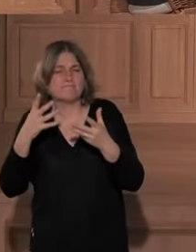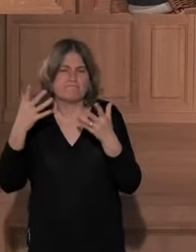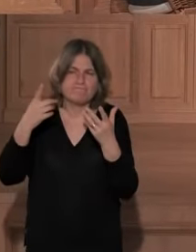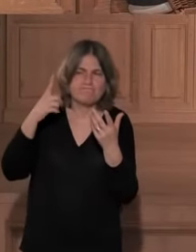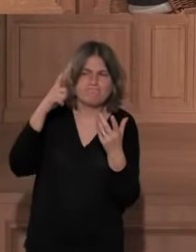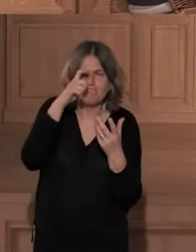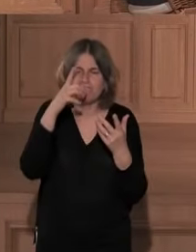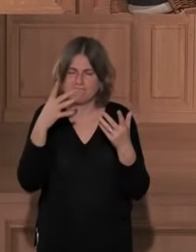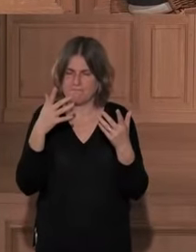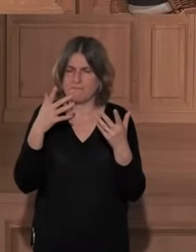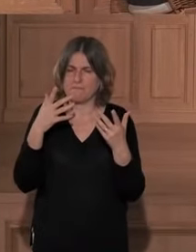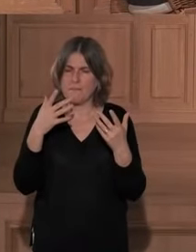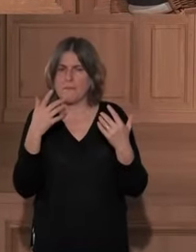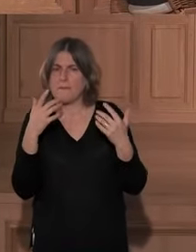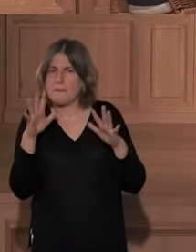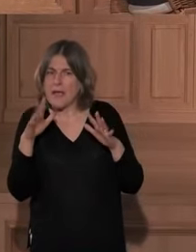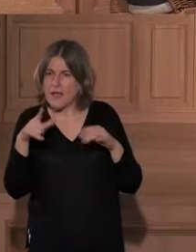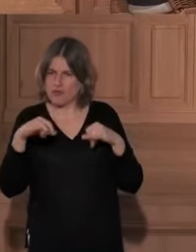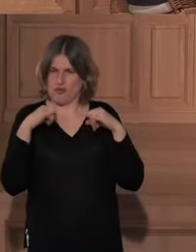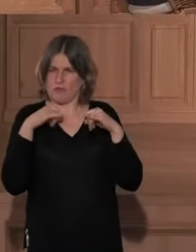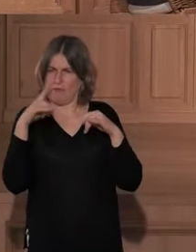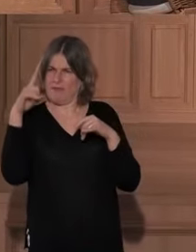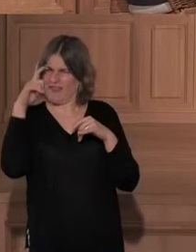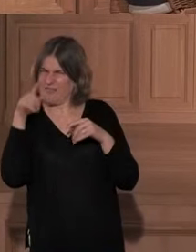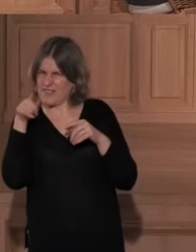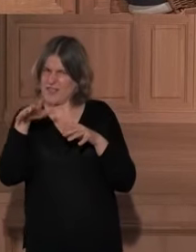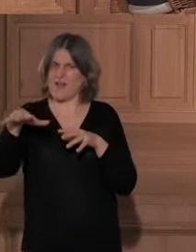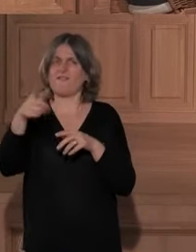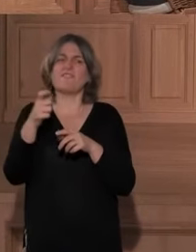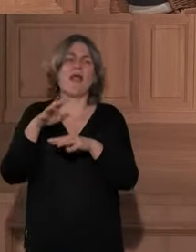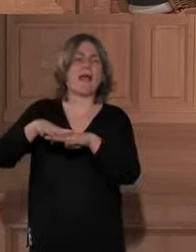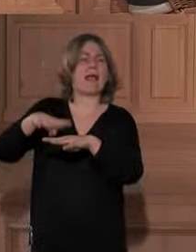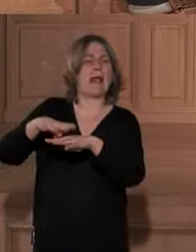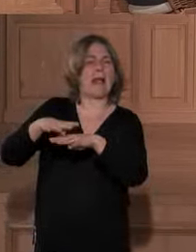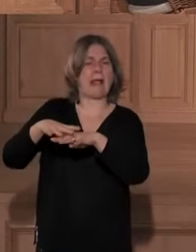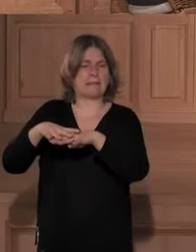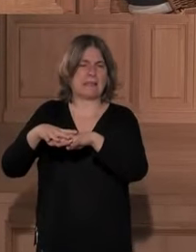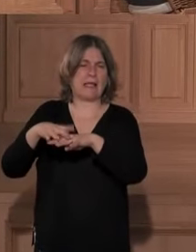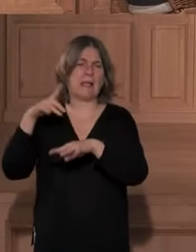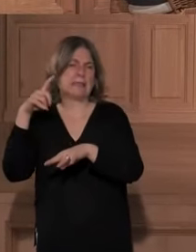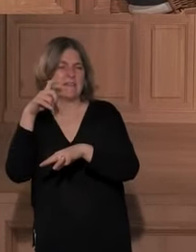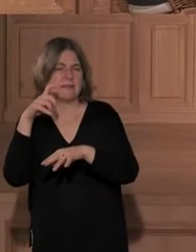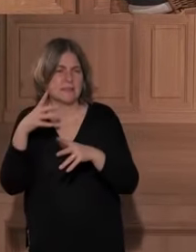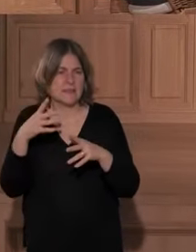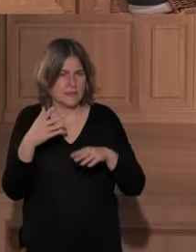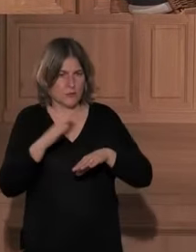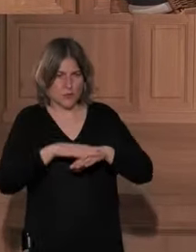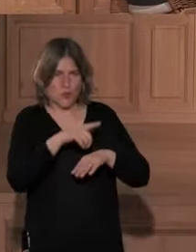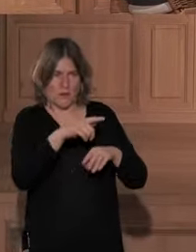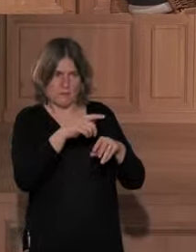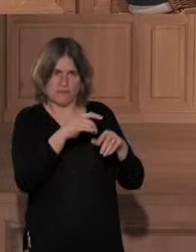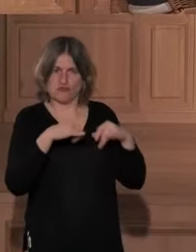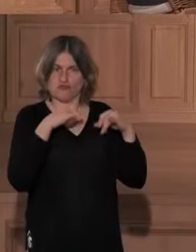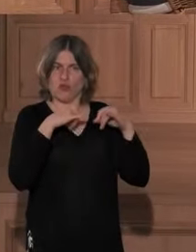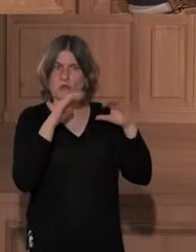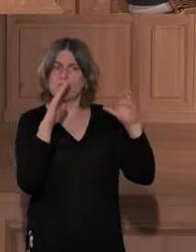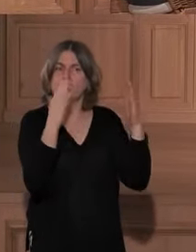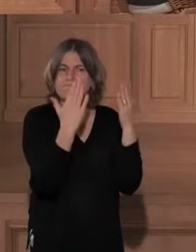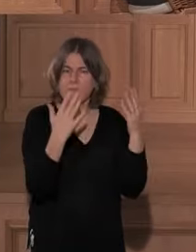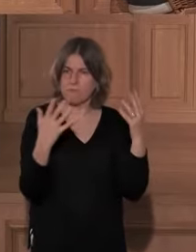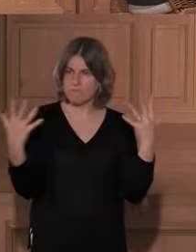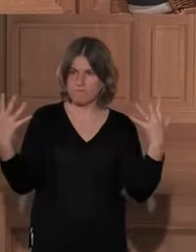que ça matche entre ces personnes jeunes autistes et ces personnes jeunes en difficulté? Qu'est-ce qu'ils s'apportent? Pourquoi